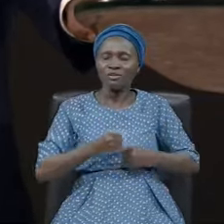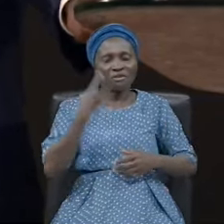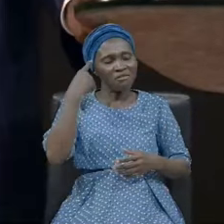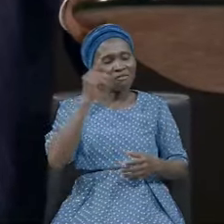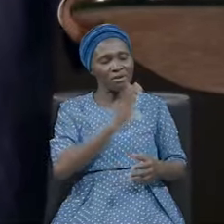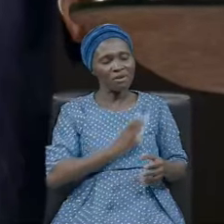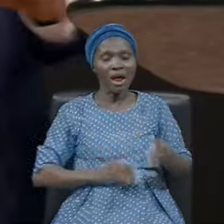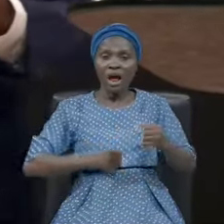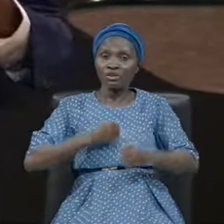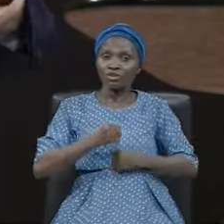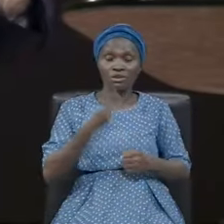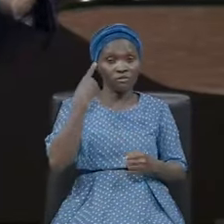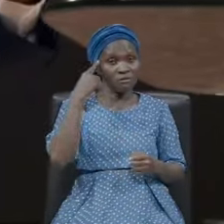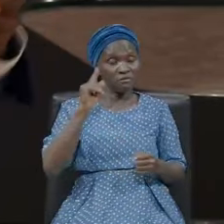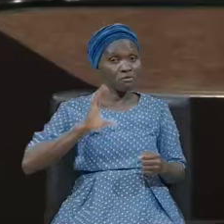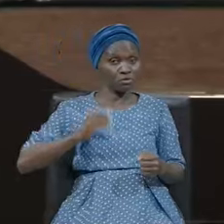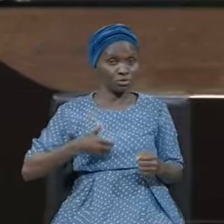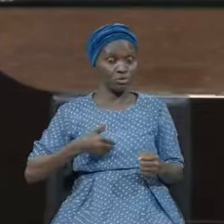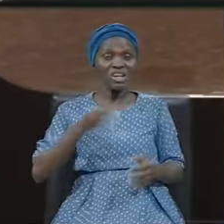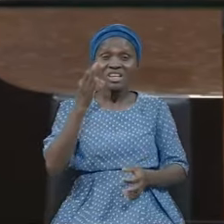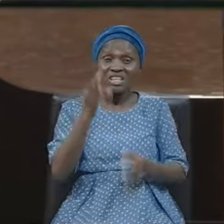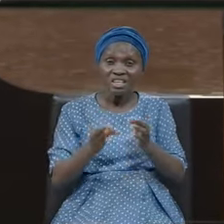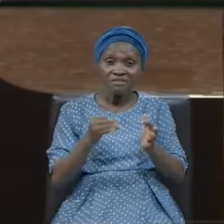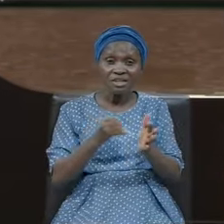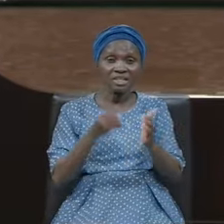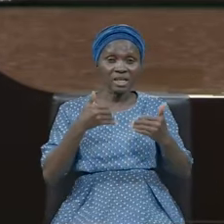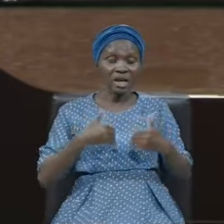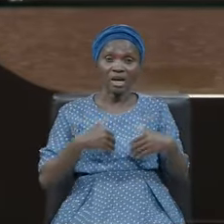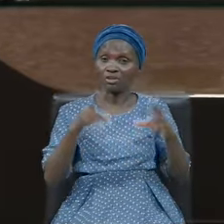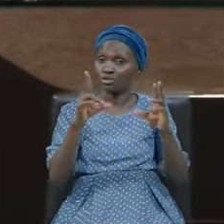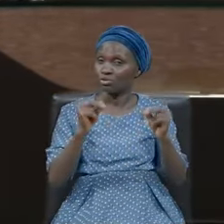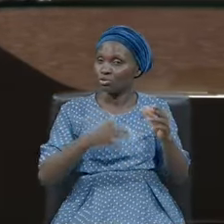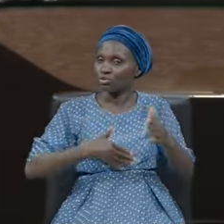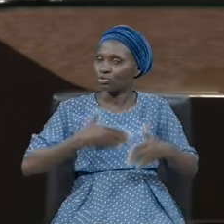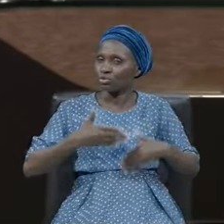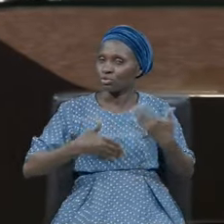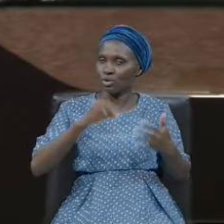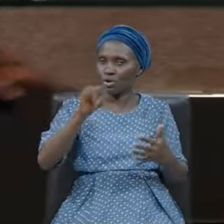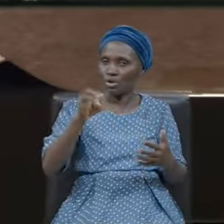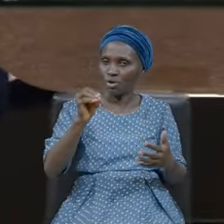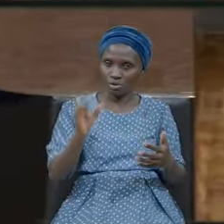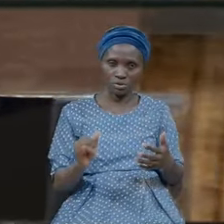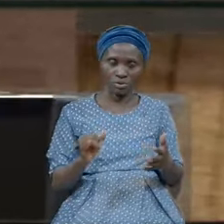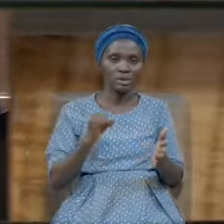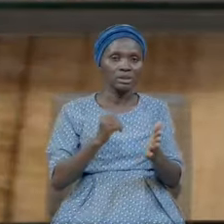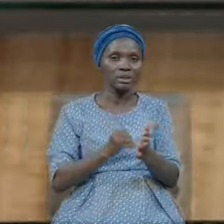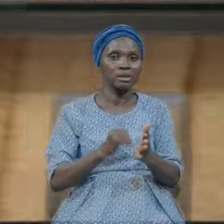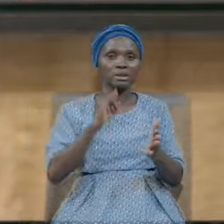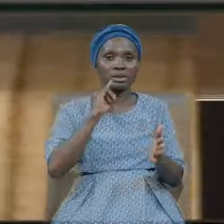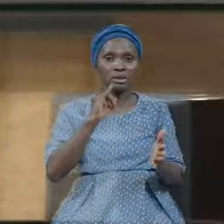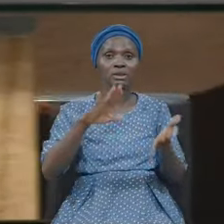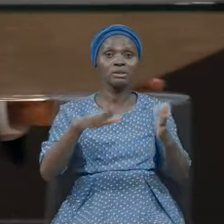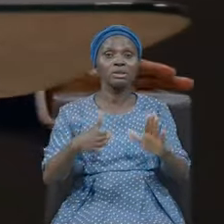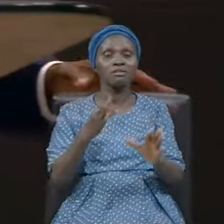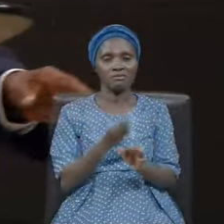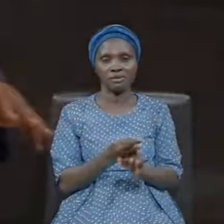âmes. Si elle n'a pas de joie, elle est une foi morte. Il en est ainsi